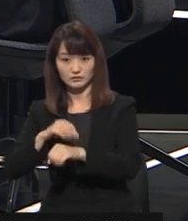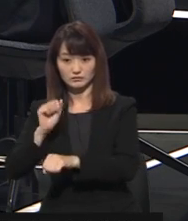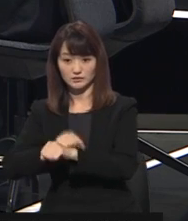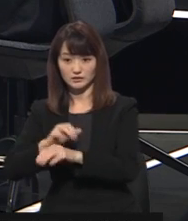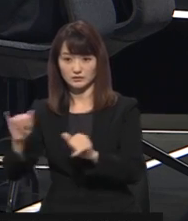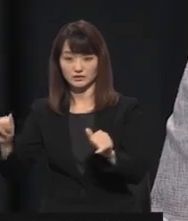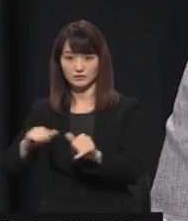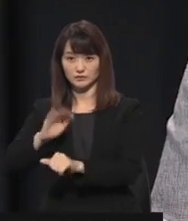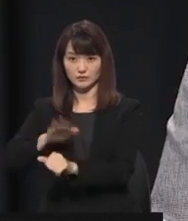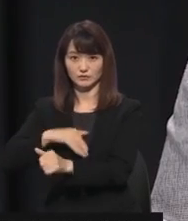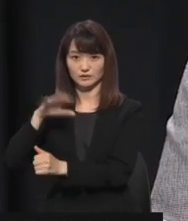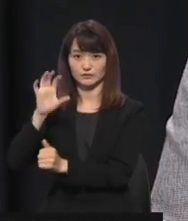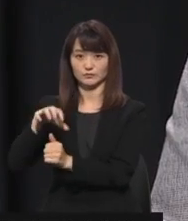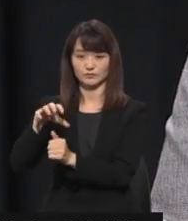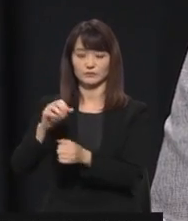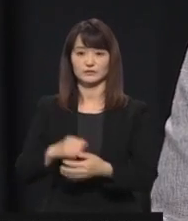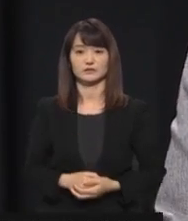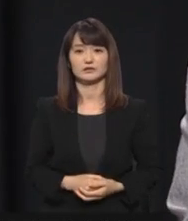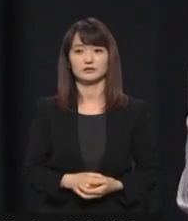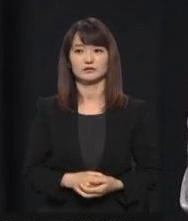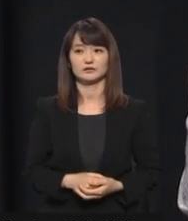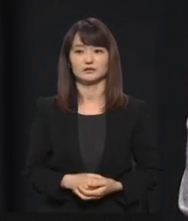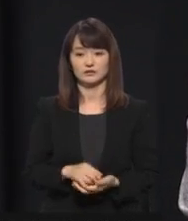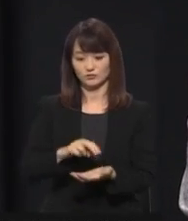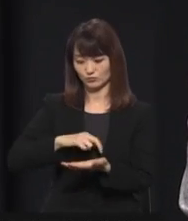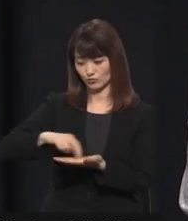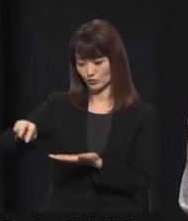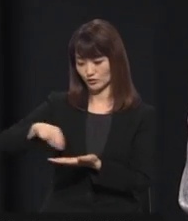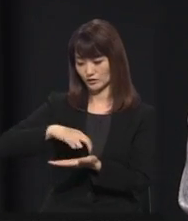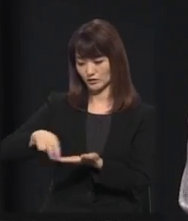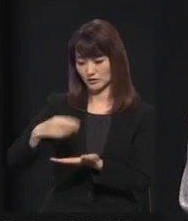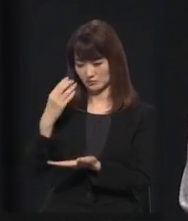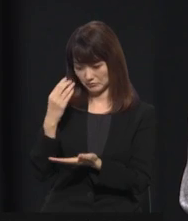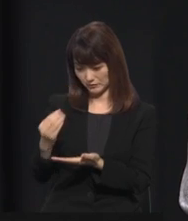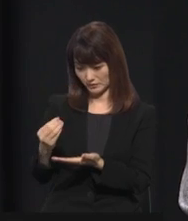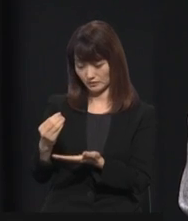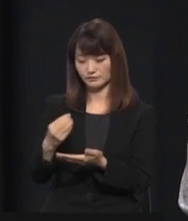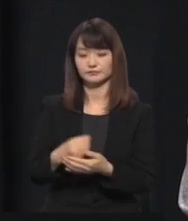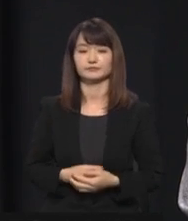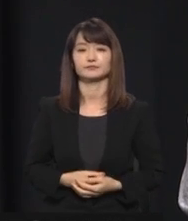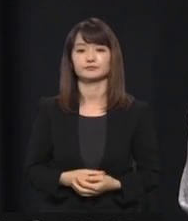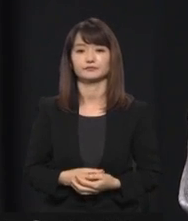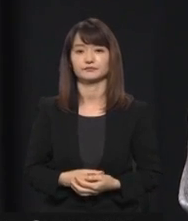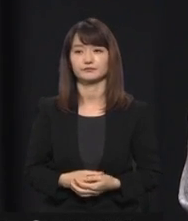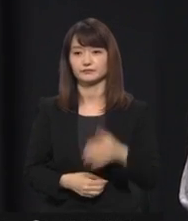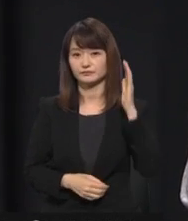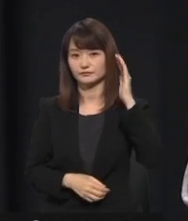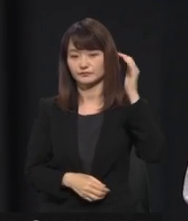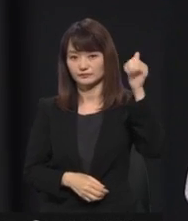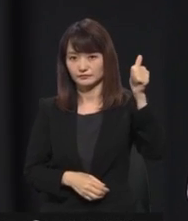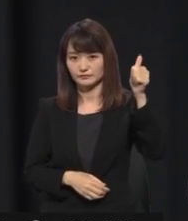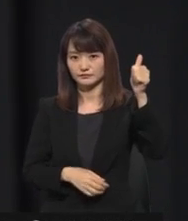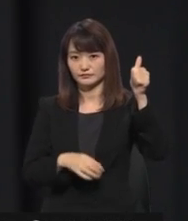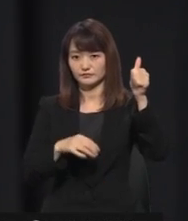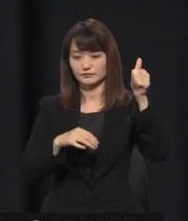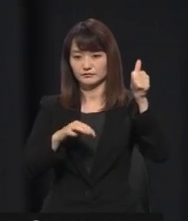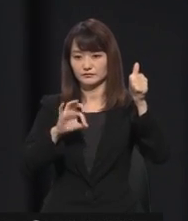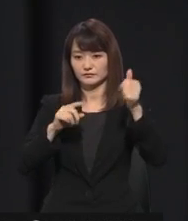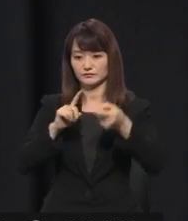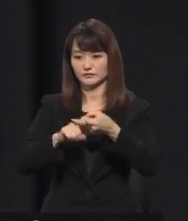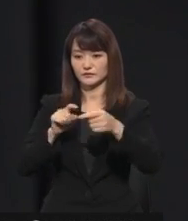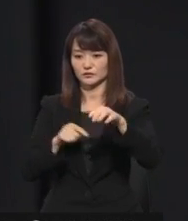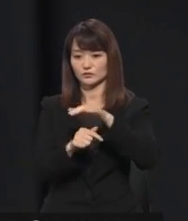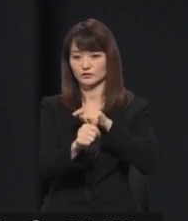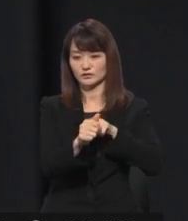문자가 언론에 의해서 포착되고 공개되면서 대통령은 이른바 이제 윤회 권 원내대표 하고